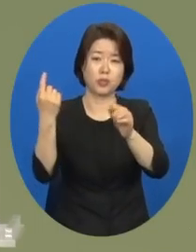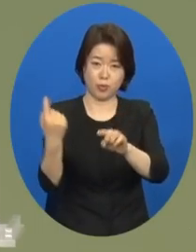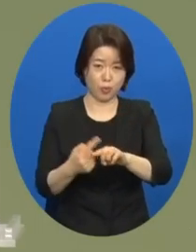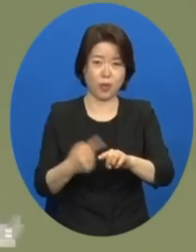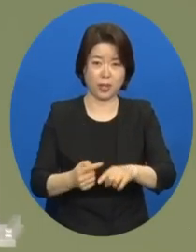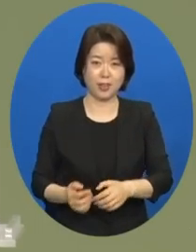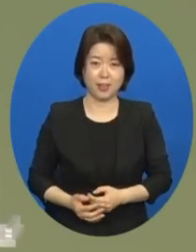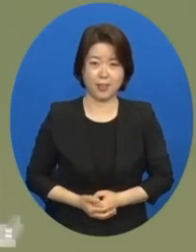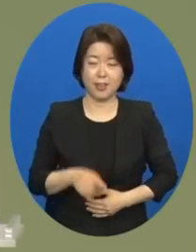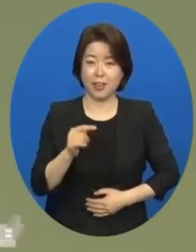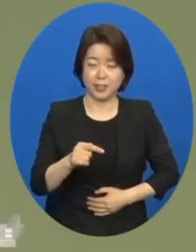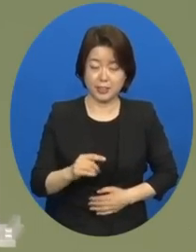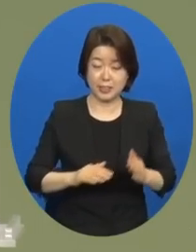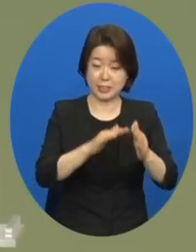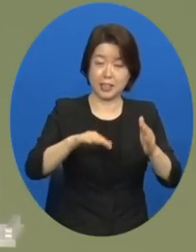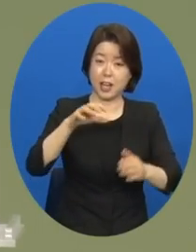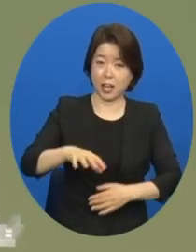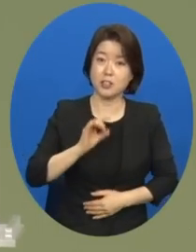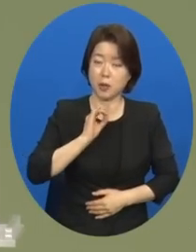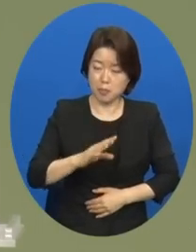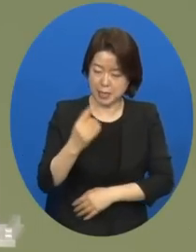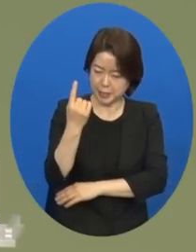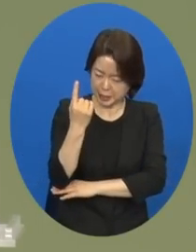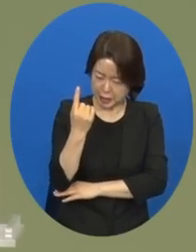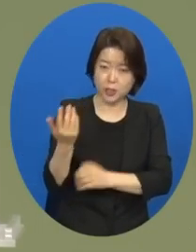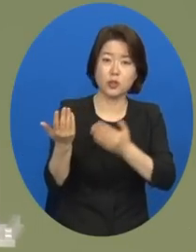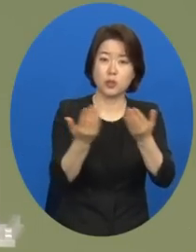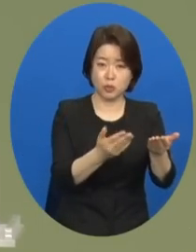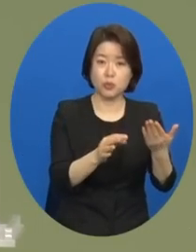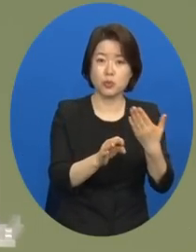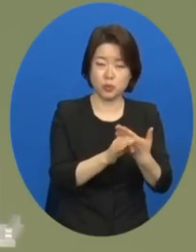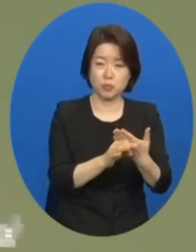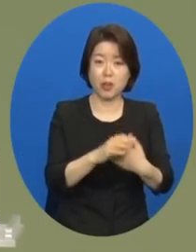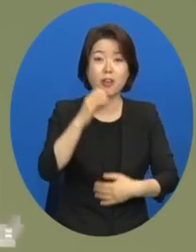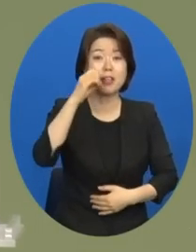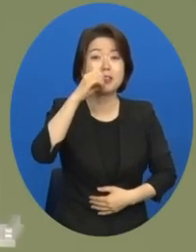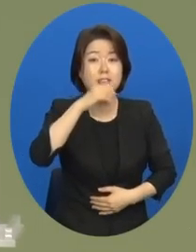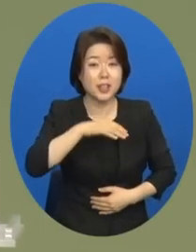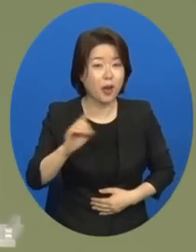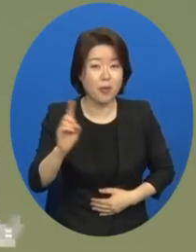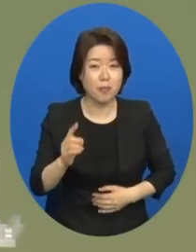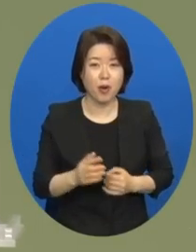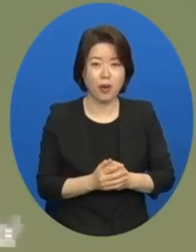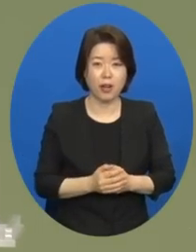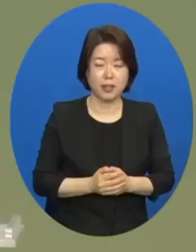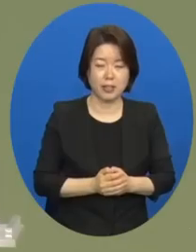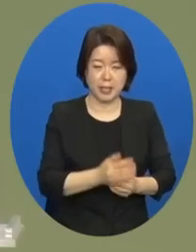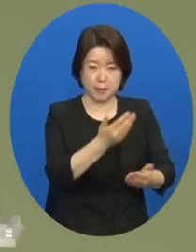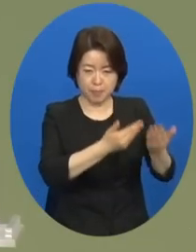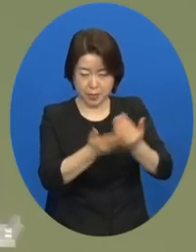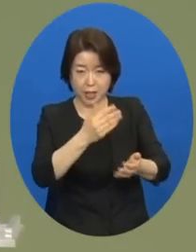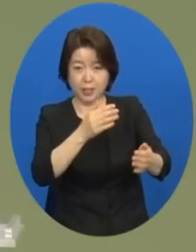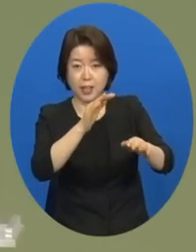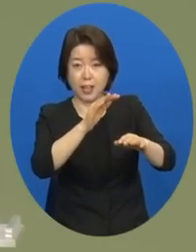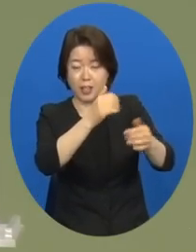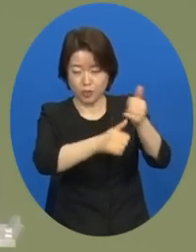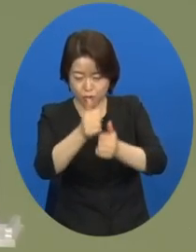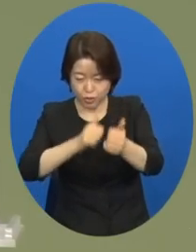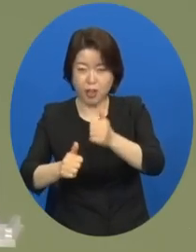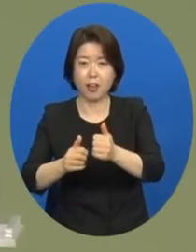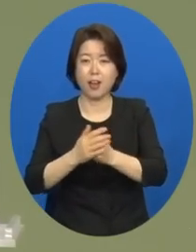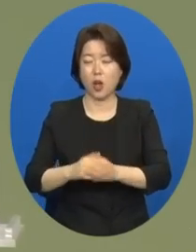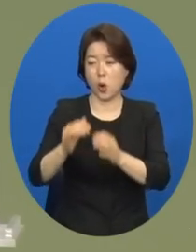그 가정만 지키면 그냥 여러분들은 자자손손 위대한